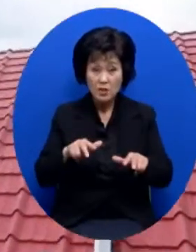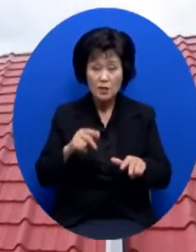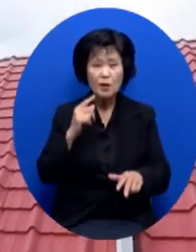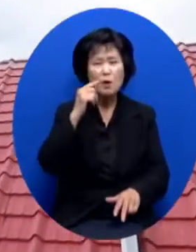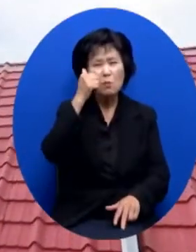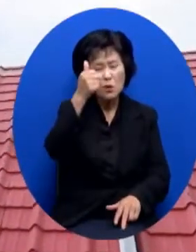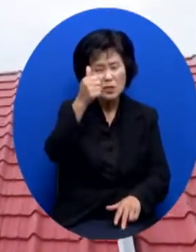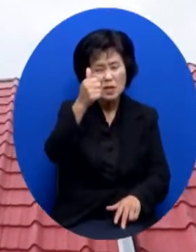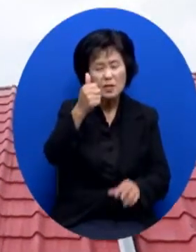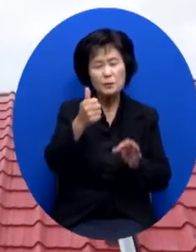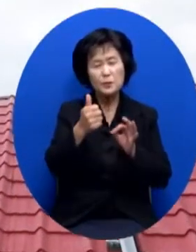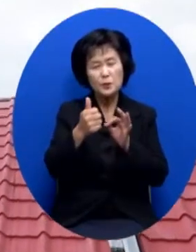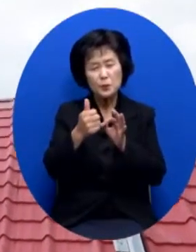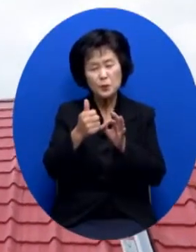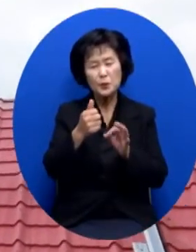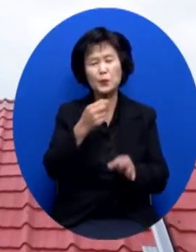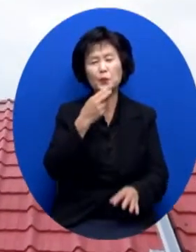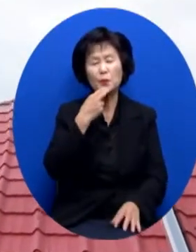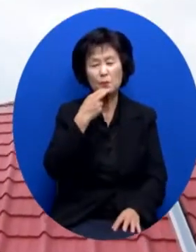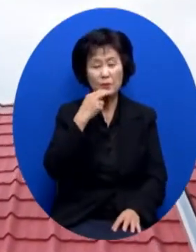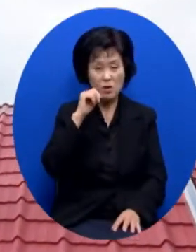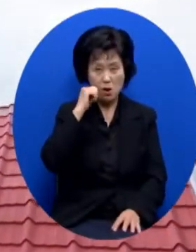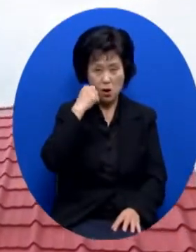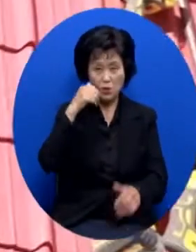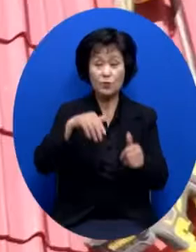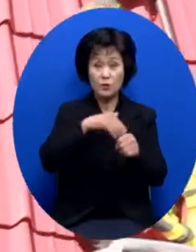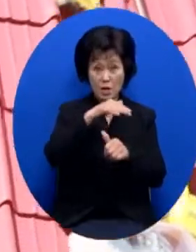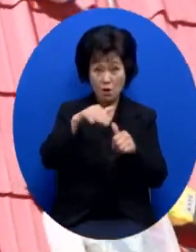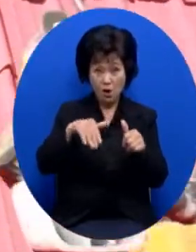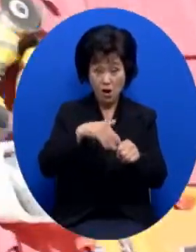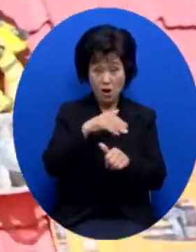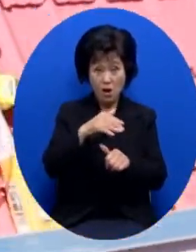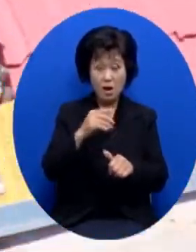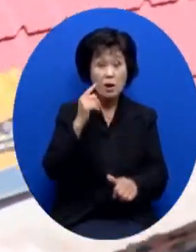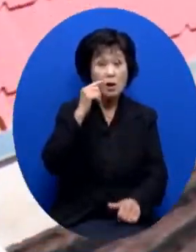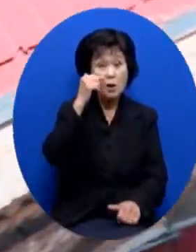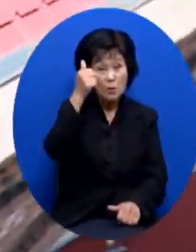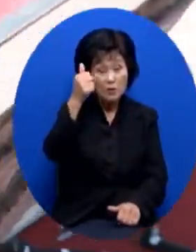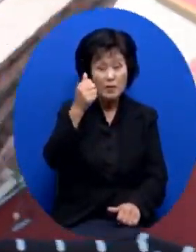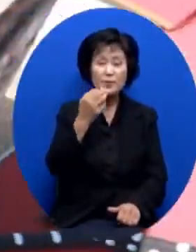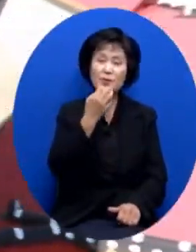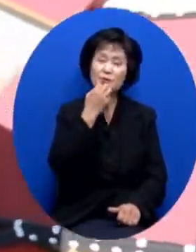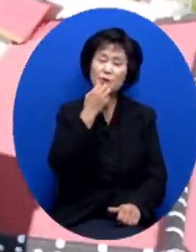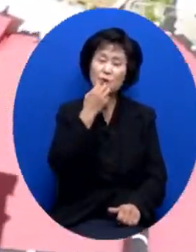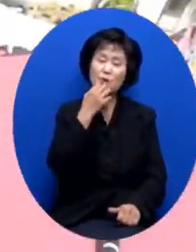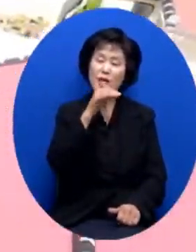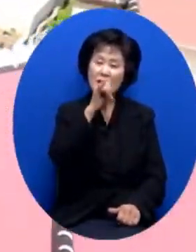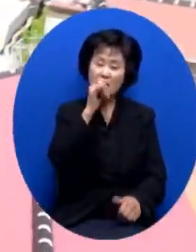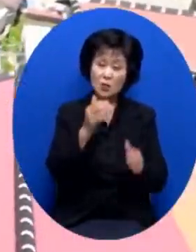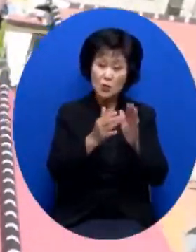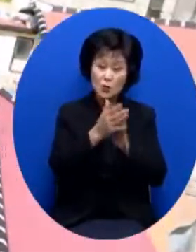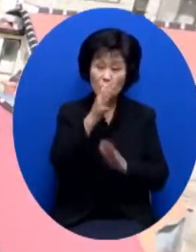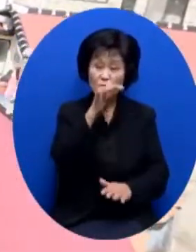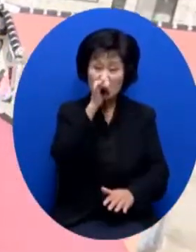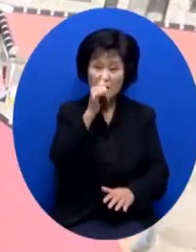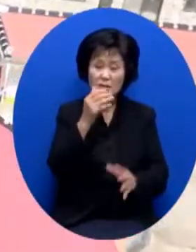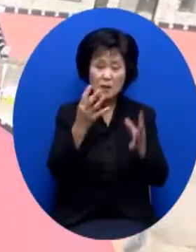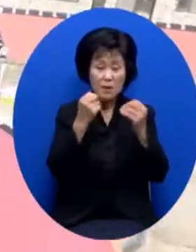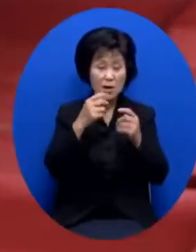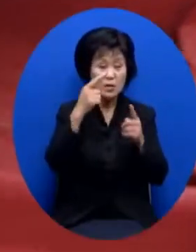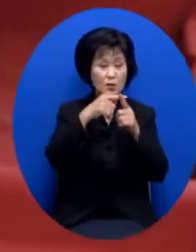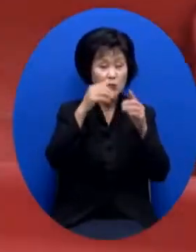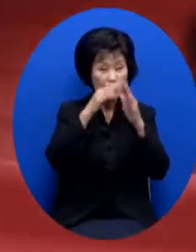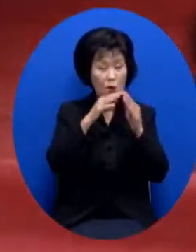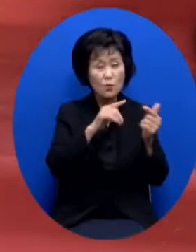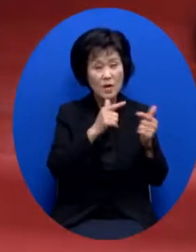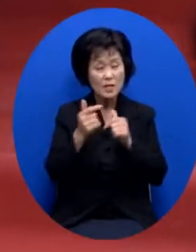드리지 못하는 그런 어려운 가운데 있었습니다. 그래서 목사님께서 서울에 있는 또 도시에 있는 많은 교회들에게